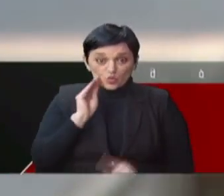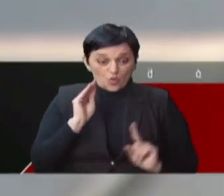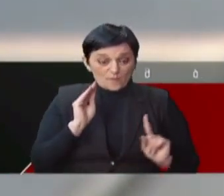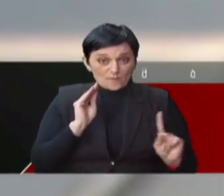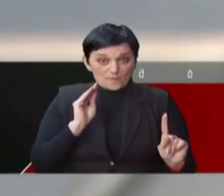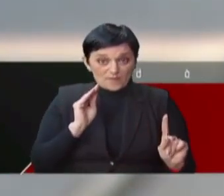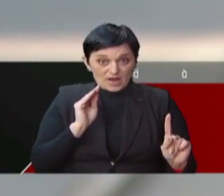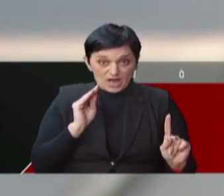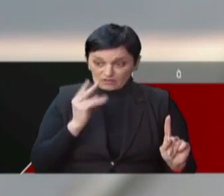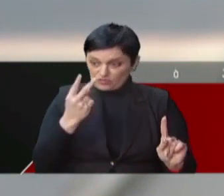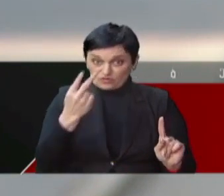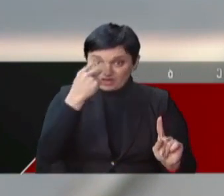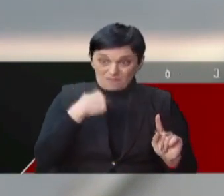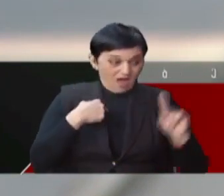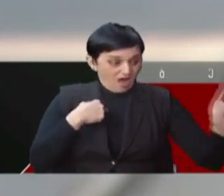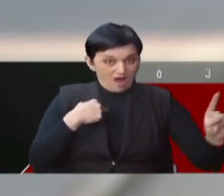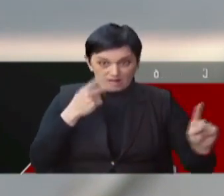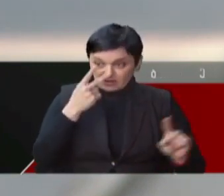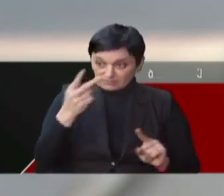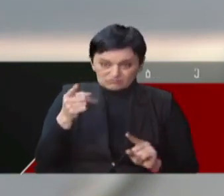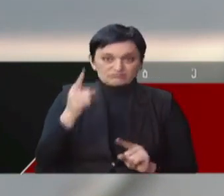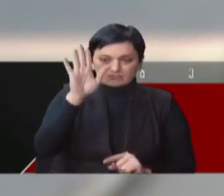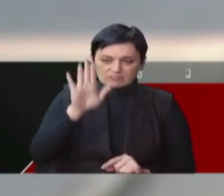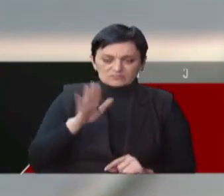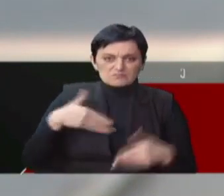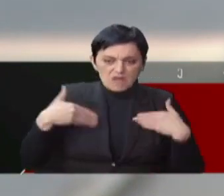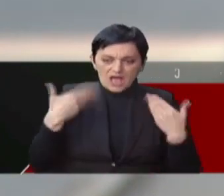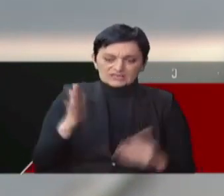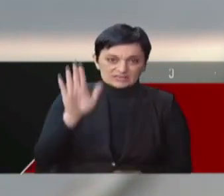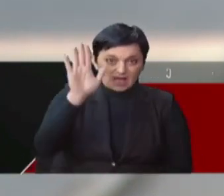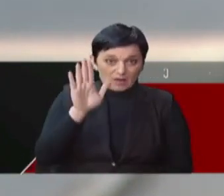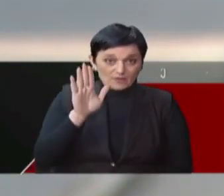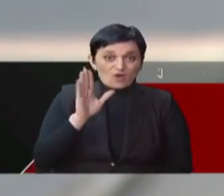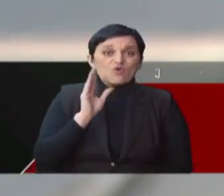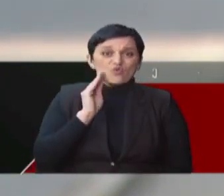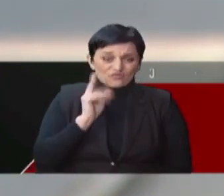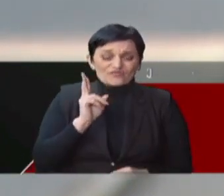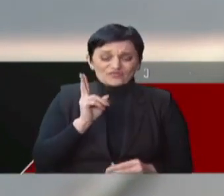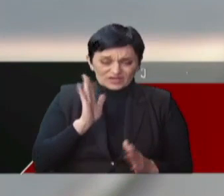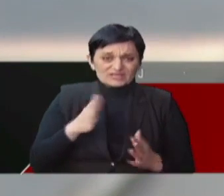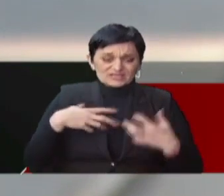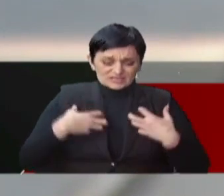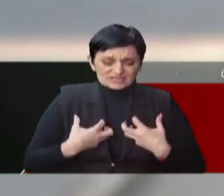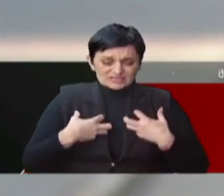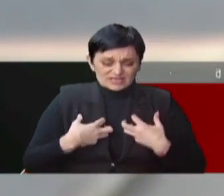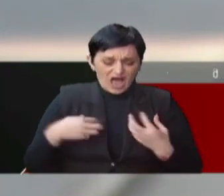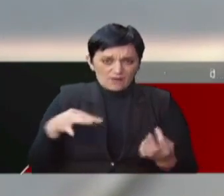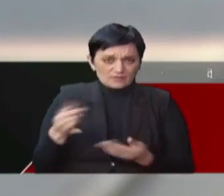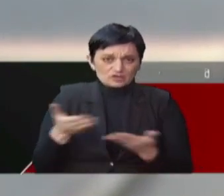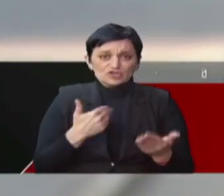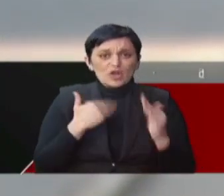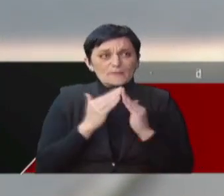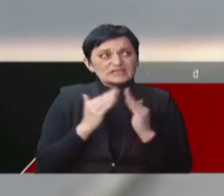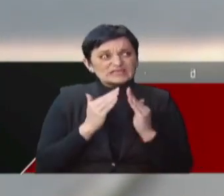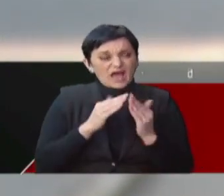მე ვარ, მესალმებიან ხელის აწერით. ხო და მოვა ახლა სამძიმარზე ვიღაცეები და ჩემი სახლი არ